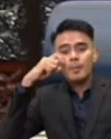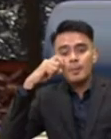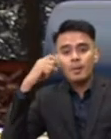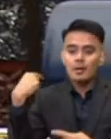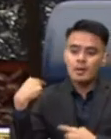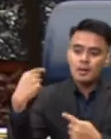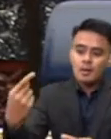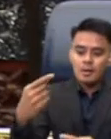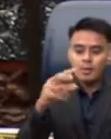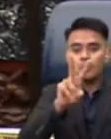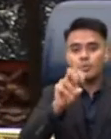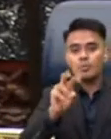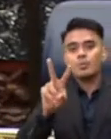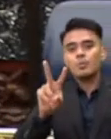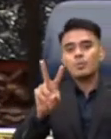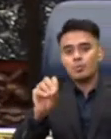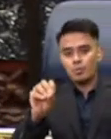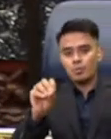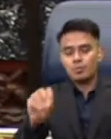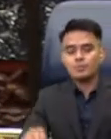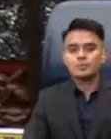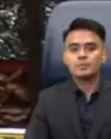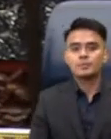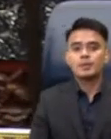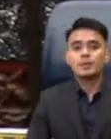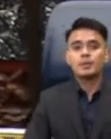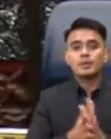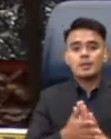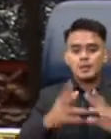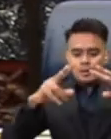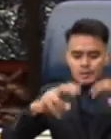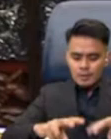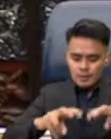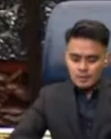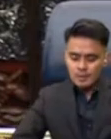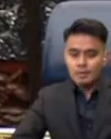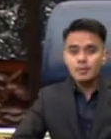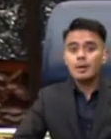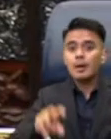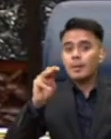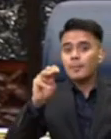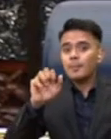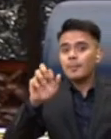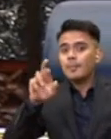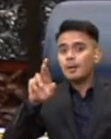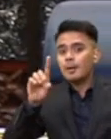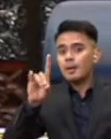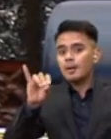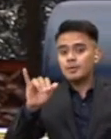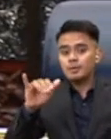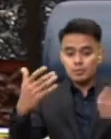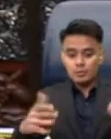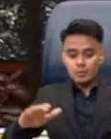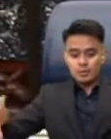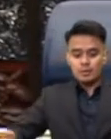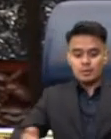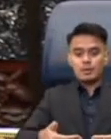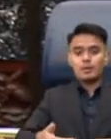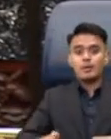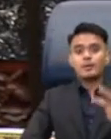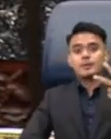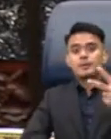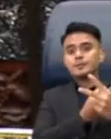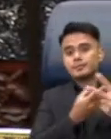tahun 2020 hasil daripada kajian tersebut Mardi telah memperkenalkan tiga